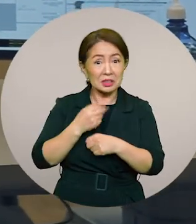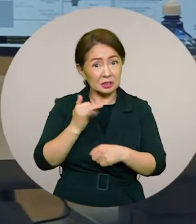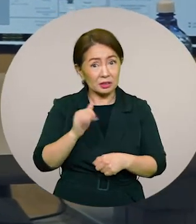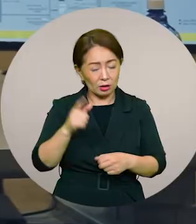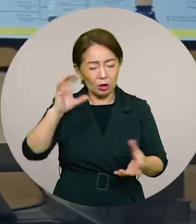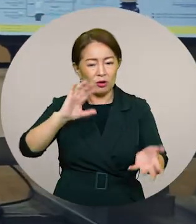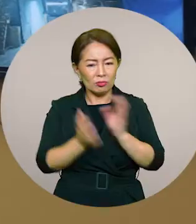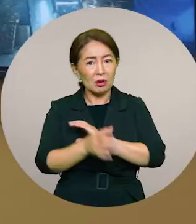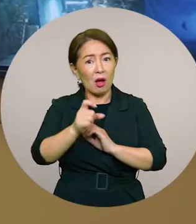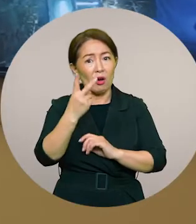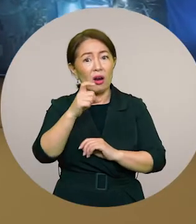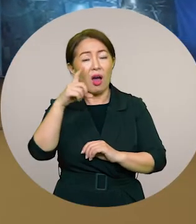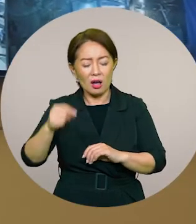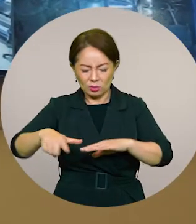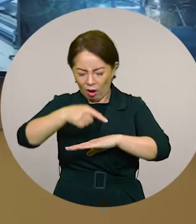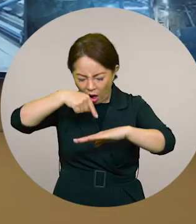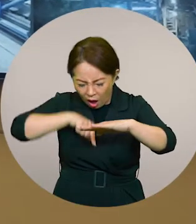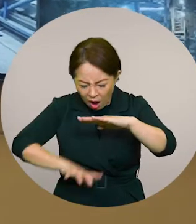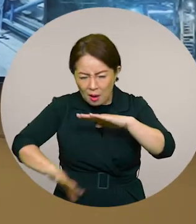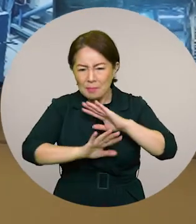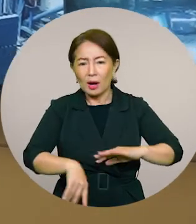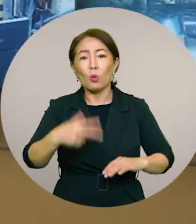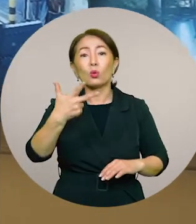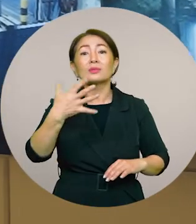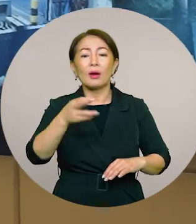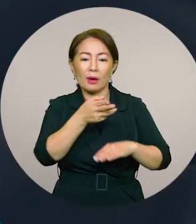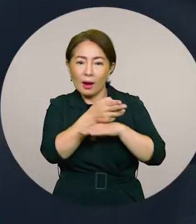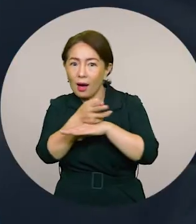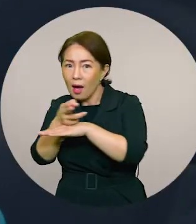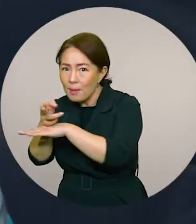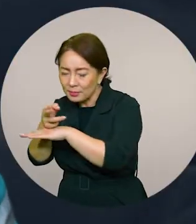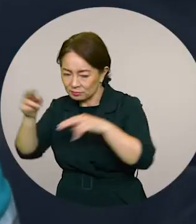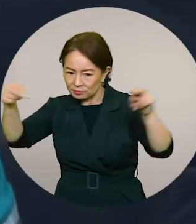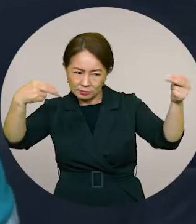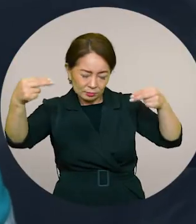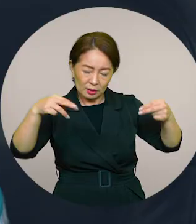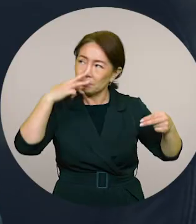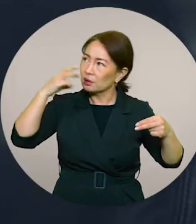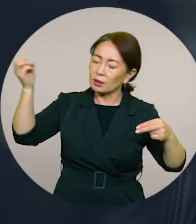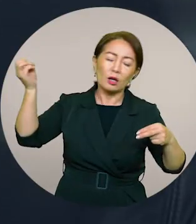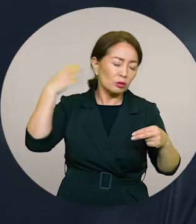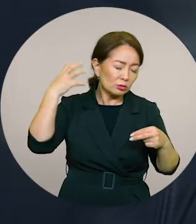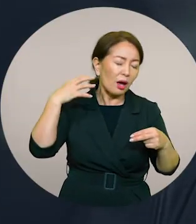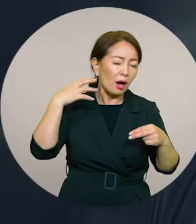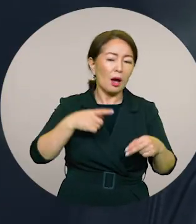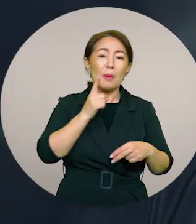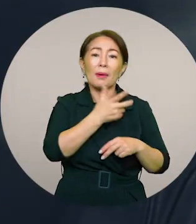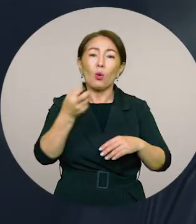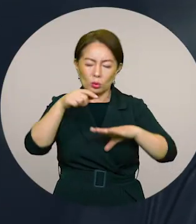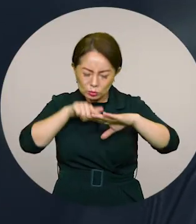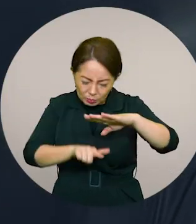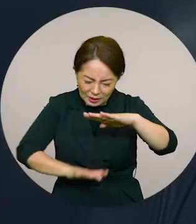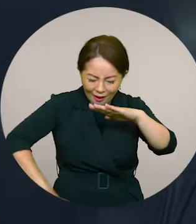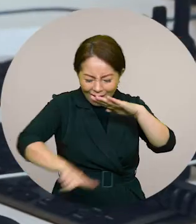ажилдаг. Тэд гүний уурхайд байрлуулсан 350 камер, тонг төхөөрөмжөд суурилуулсан мэдрэгчээс мэдээлэл хүлээн авч 1300